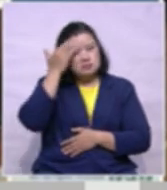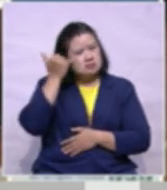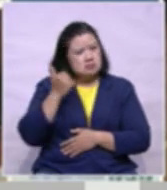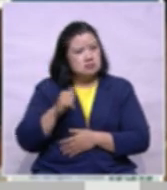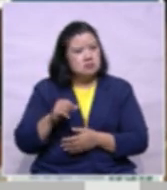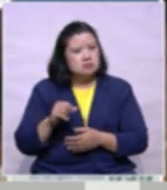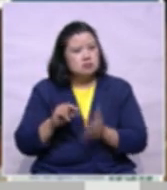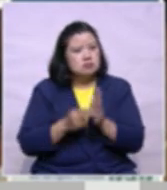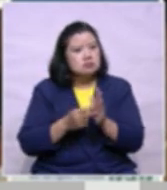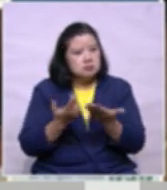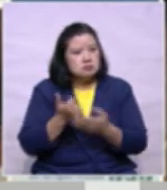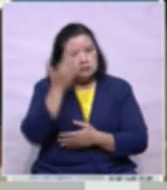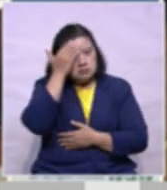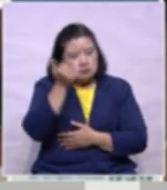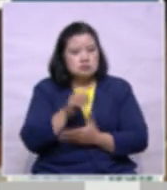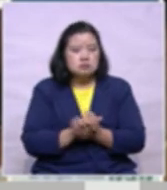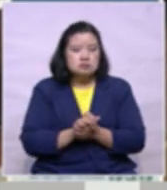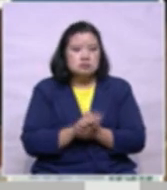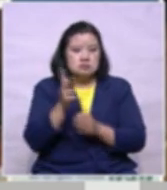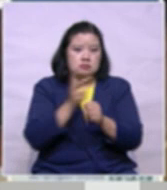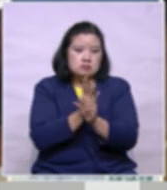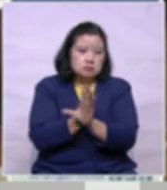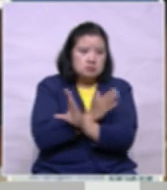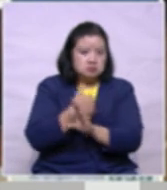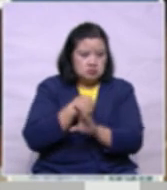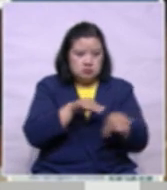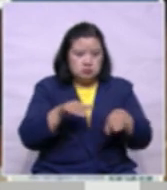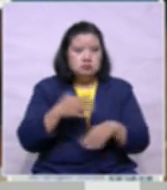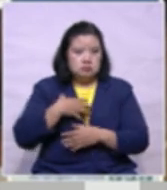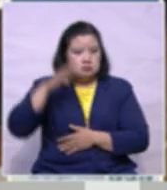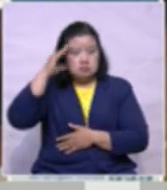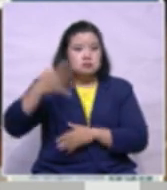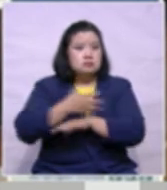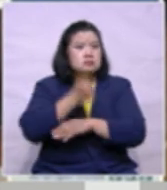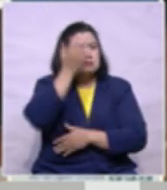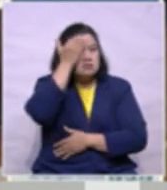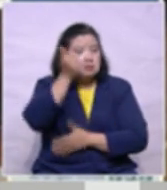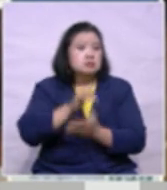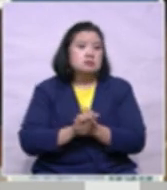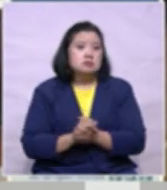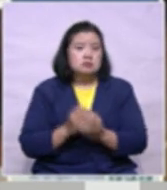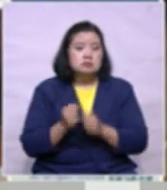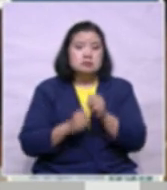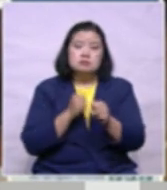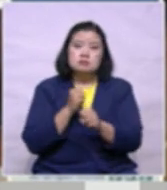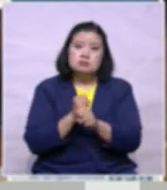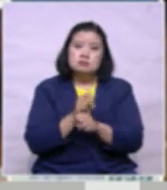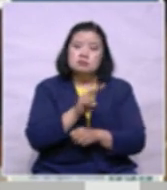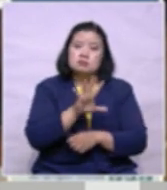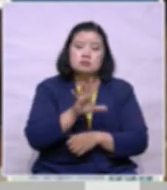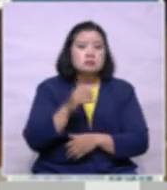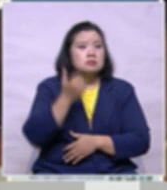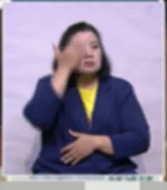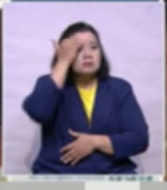คุณวันนอถามนะฮะนับย้อนกลับไปคือการเตรียมการมาตั้งแต่ปี55ซึ่งยังไม่มีรัฐบาลด้วยซ้ำนั่นแปล